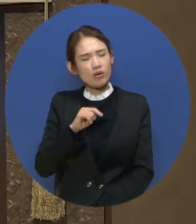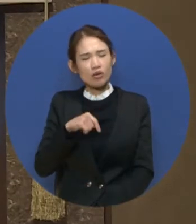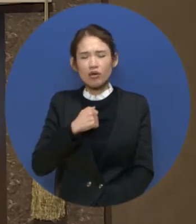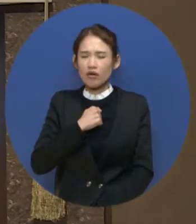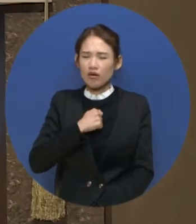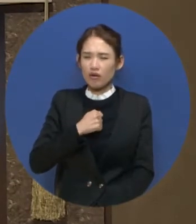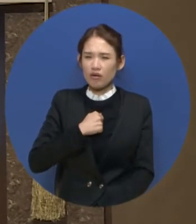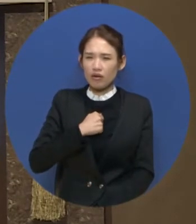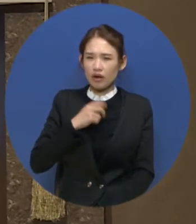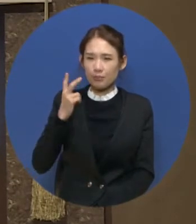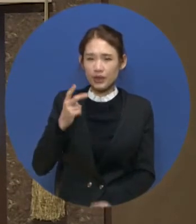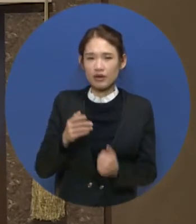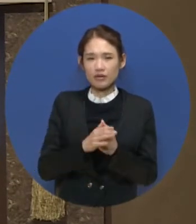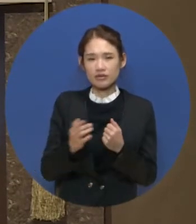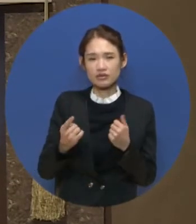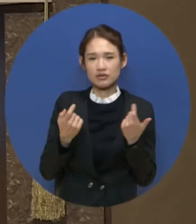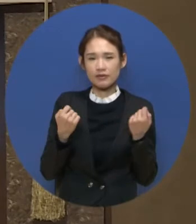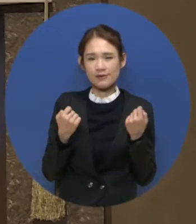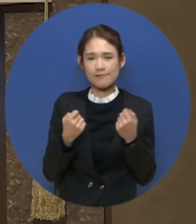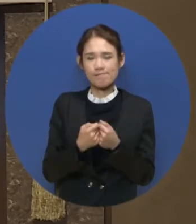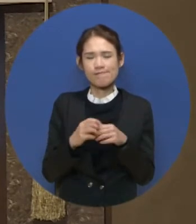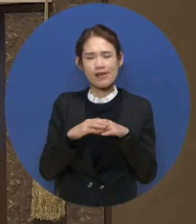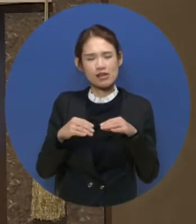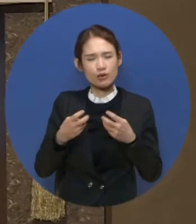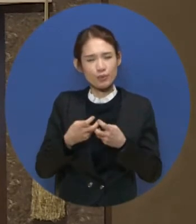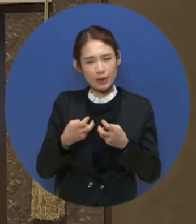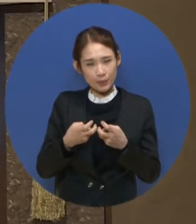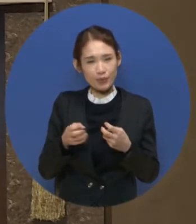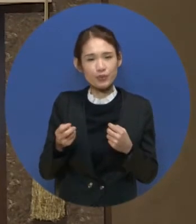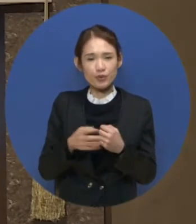거죠. 그러니까 이걸 뭐 어떻게 해야 되겠다. 특히 또